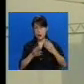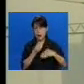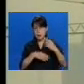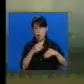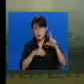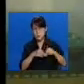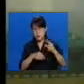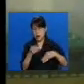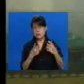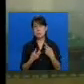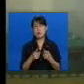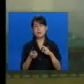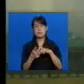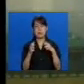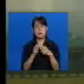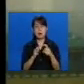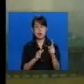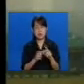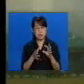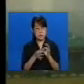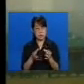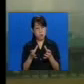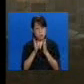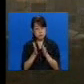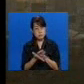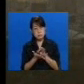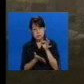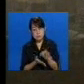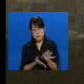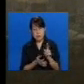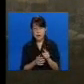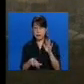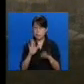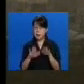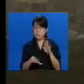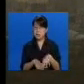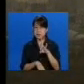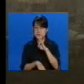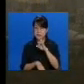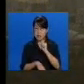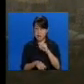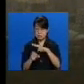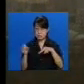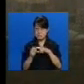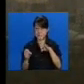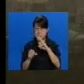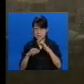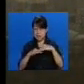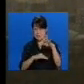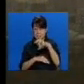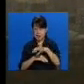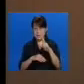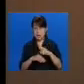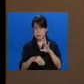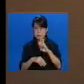นี้ครับปัญหาก็คือว่าตลาดอสังหาริมทรัพย์ในกลุ่มของลูกค้าระดับสูงที่มีราคาตั้งแต่ 750,000 เหรียญสหรัฐขึ้นไปเนี่ยนะครับ